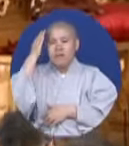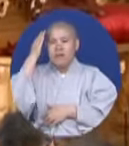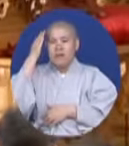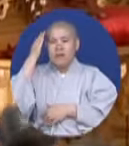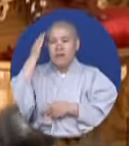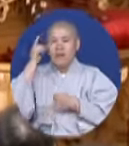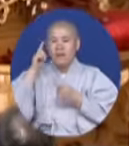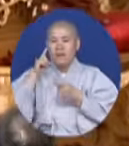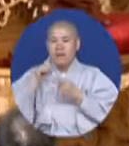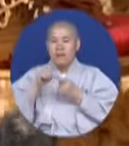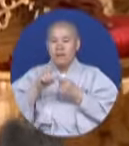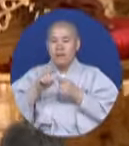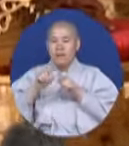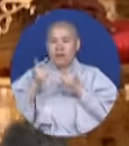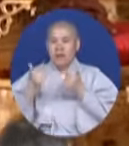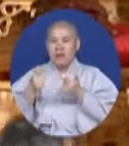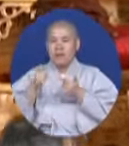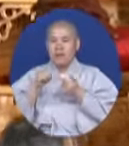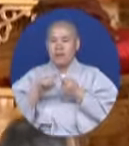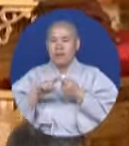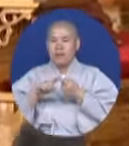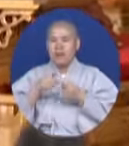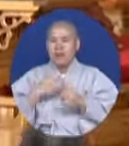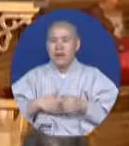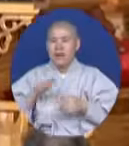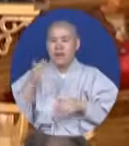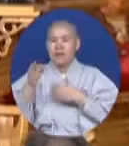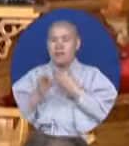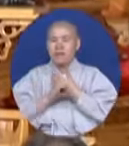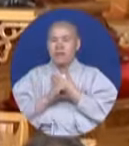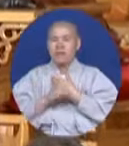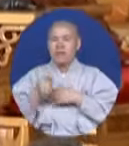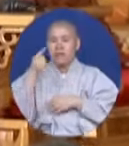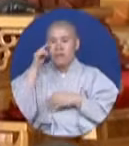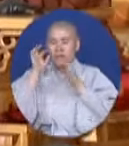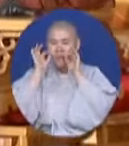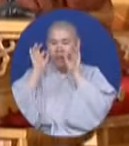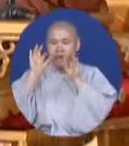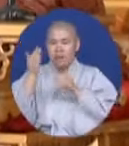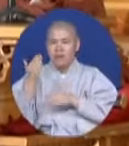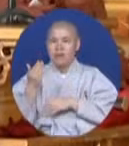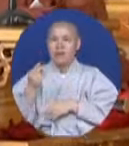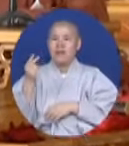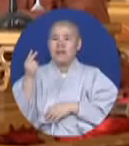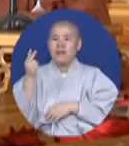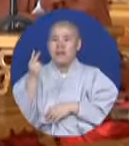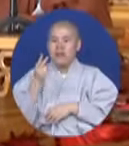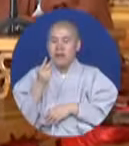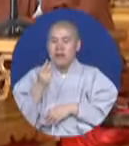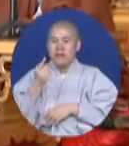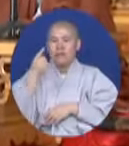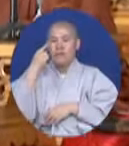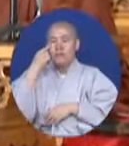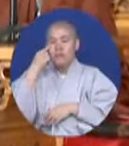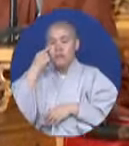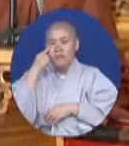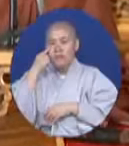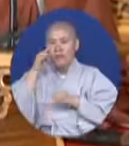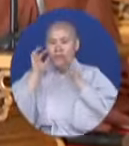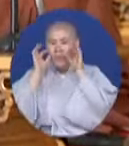그렇게 되면 그 다음에는 뭐냐 그러면 객무 구견지심이라 다시는 눈을